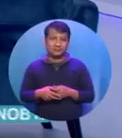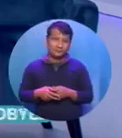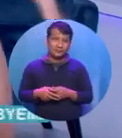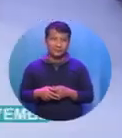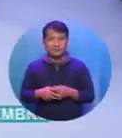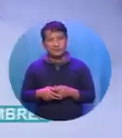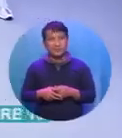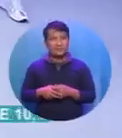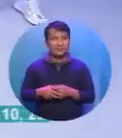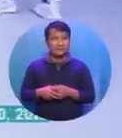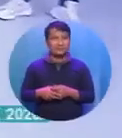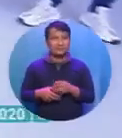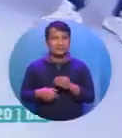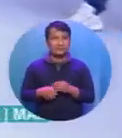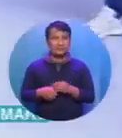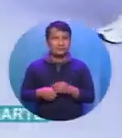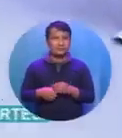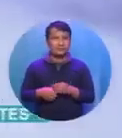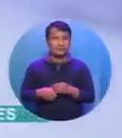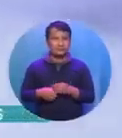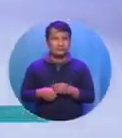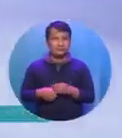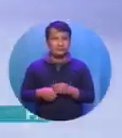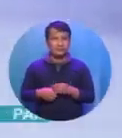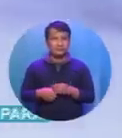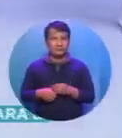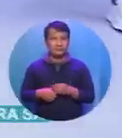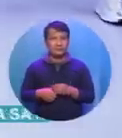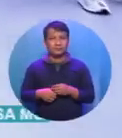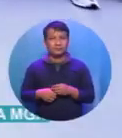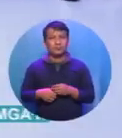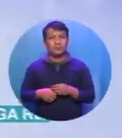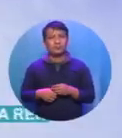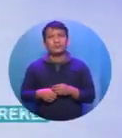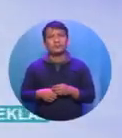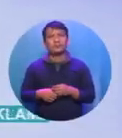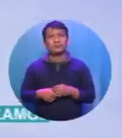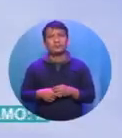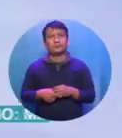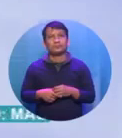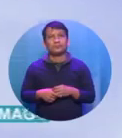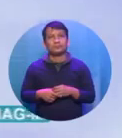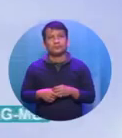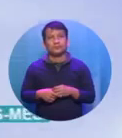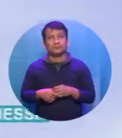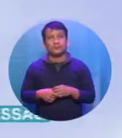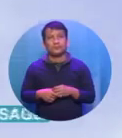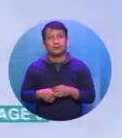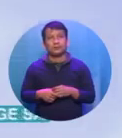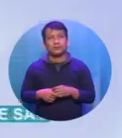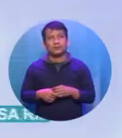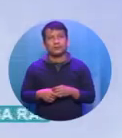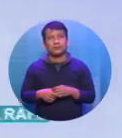Di ka iiwanan. Sigurado ko yun. Sarap itulpo in action.